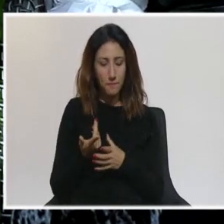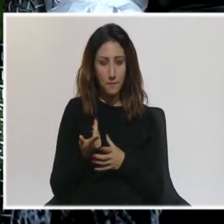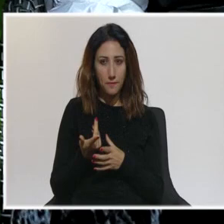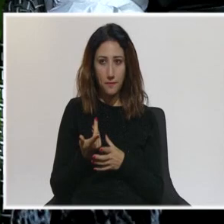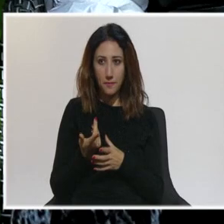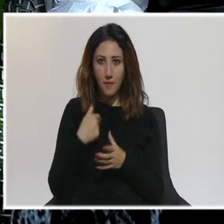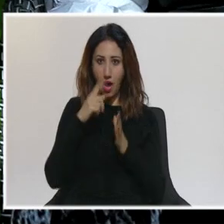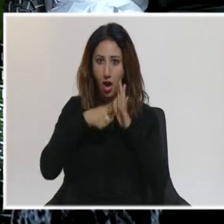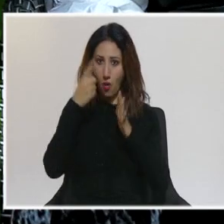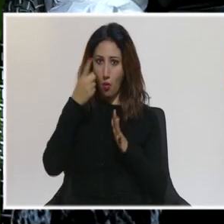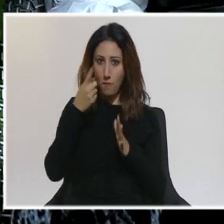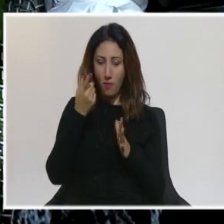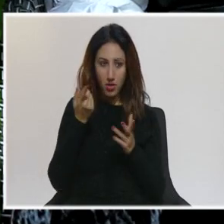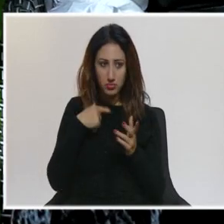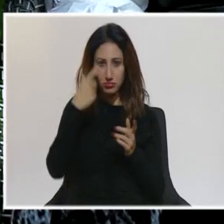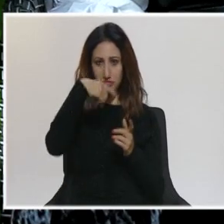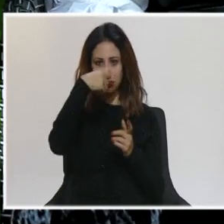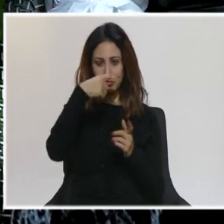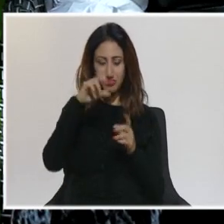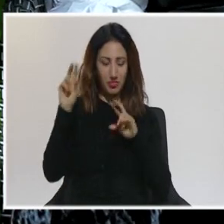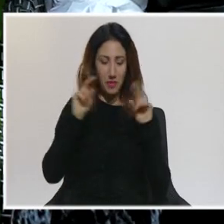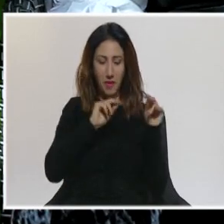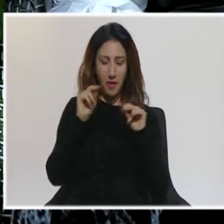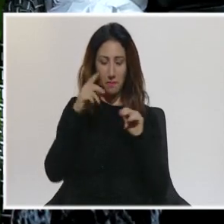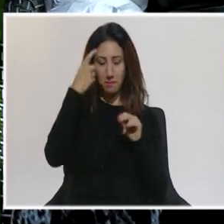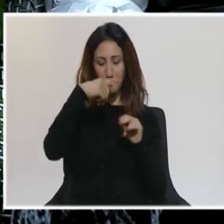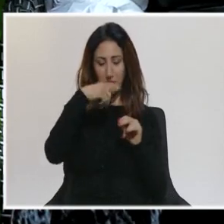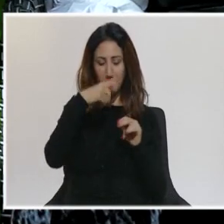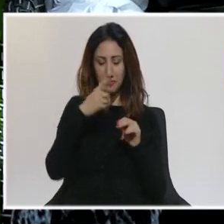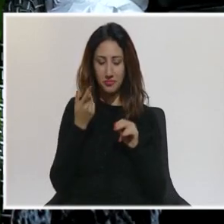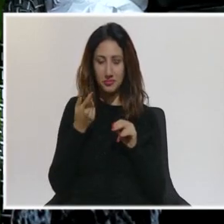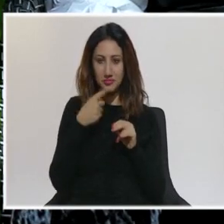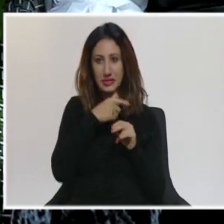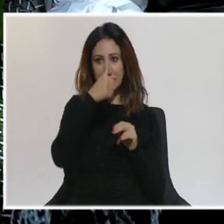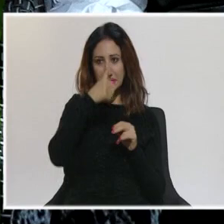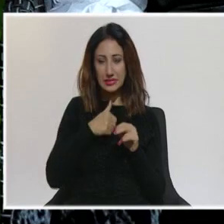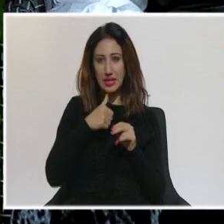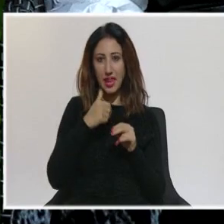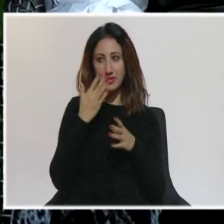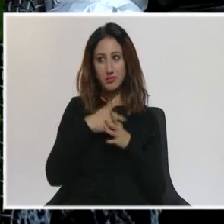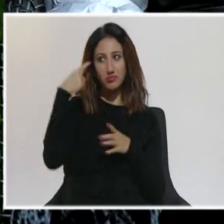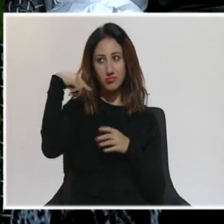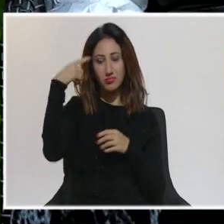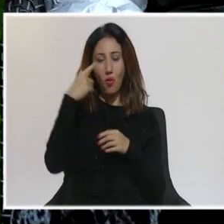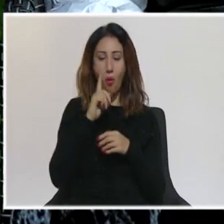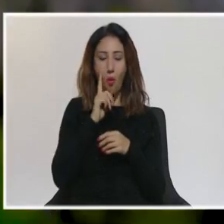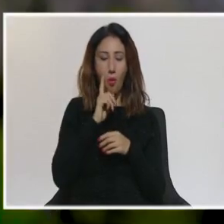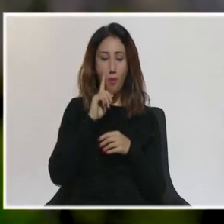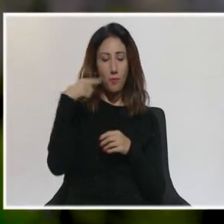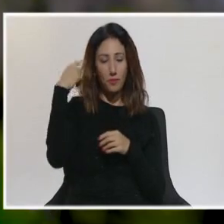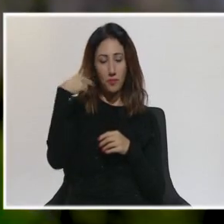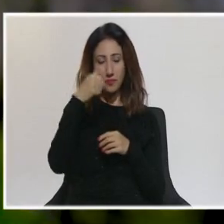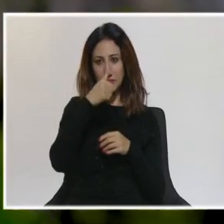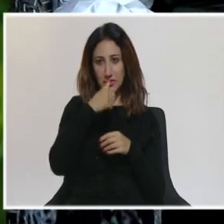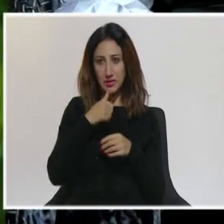اول مره اشوفه كده قعدت اعيط انا كمان، وخرجت بالراحه عشان ما يتضايقش، لان هو ما يحق. كان قاعد وبيتفرج وقاعد. لا كانت فتره. بكى